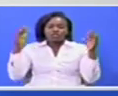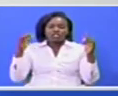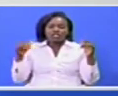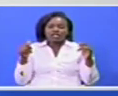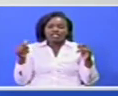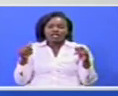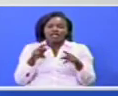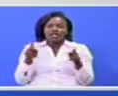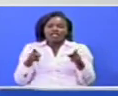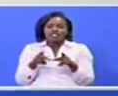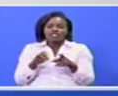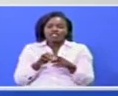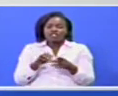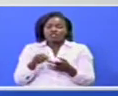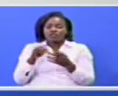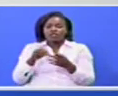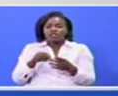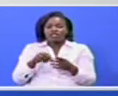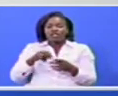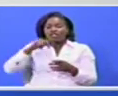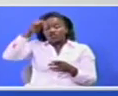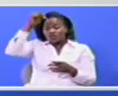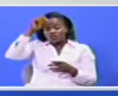mfano kaskazini mashariki, sehemu za pwani?